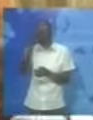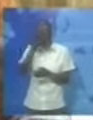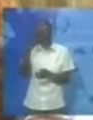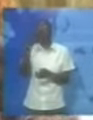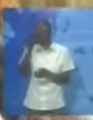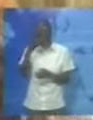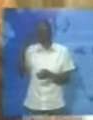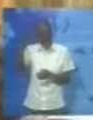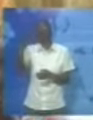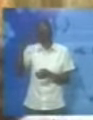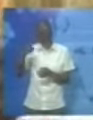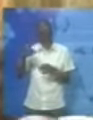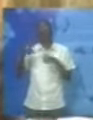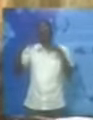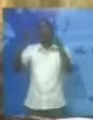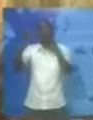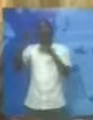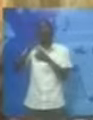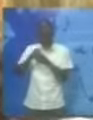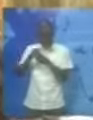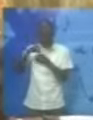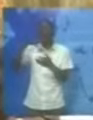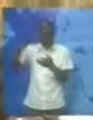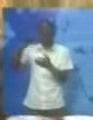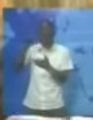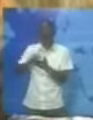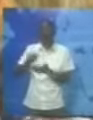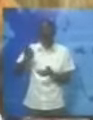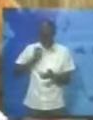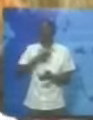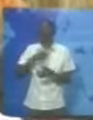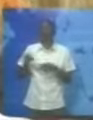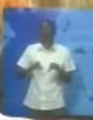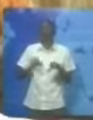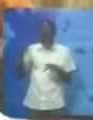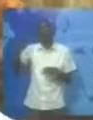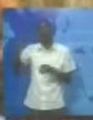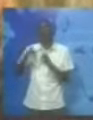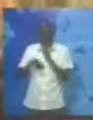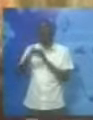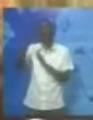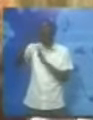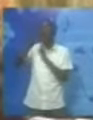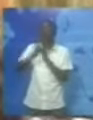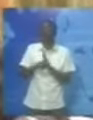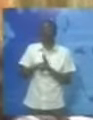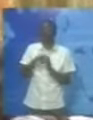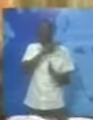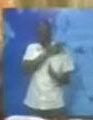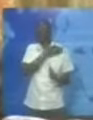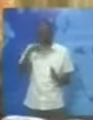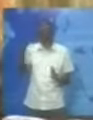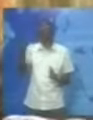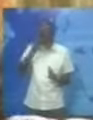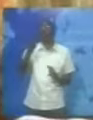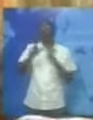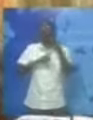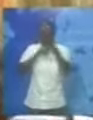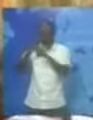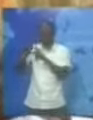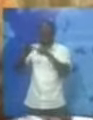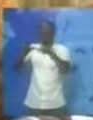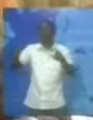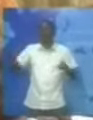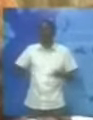c'est l'usage de tout ce qu'on en fait qui va amener des facteurs de développement et au niveau des populations locales et au